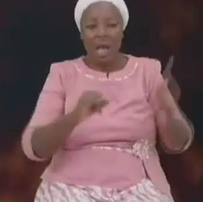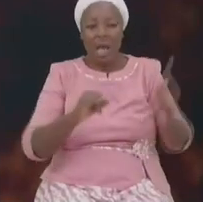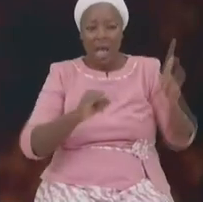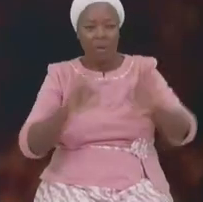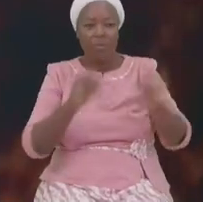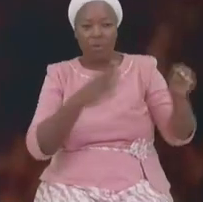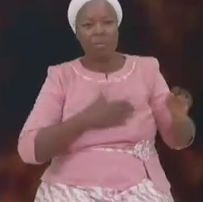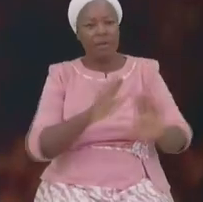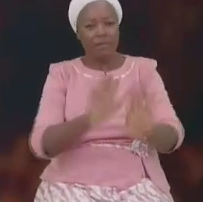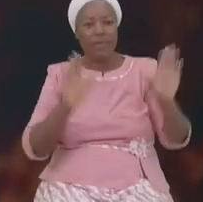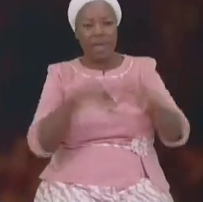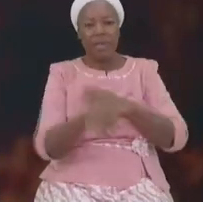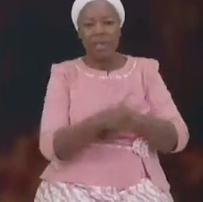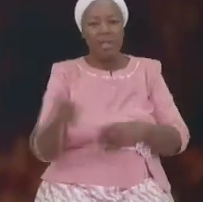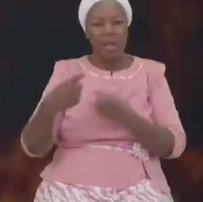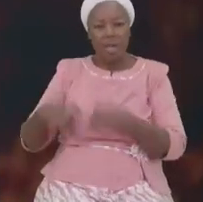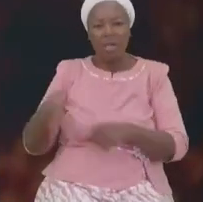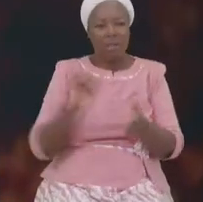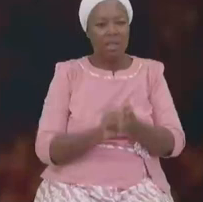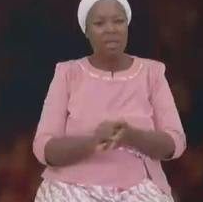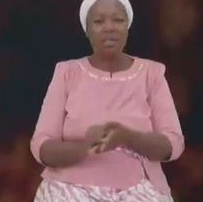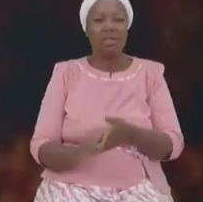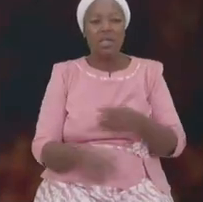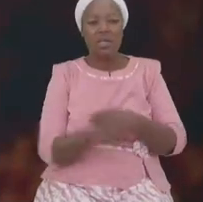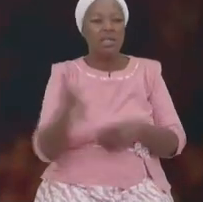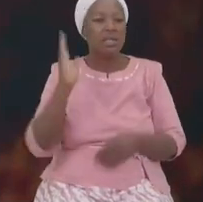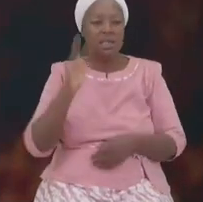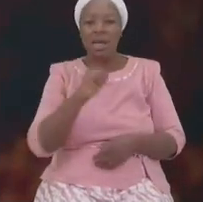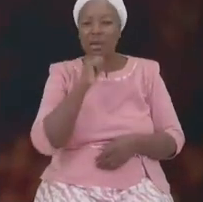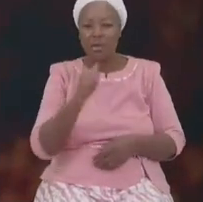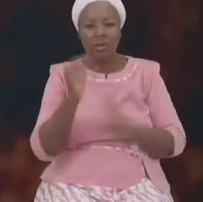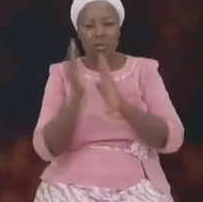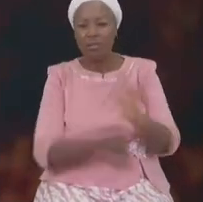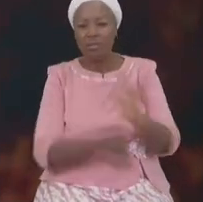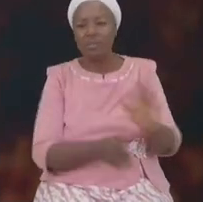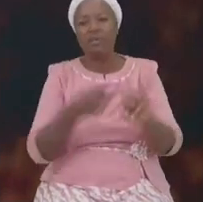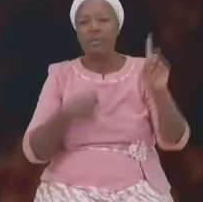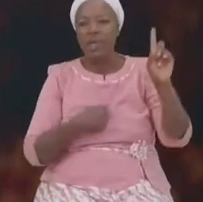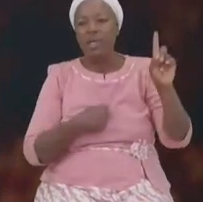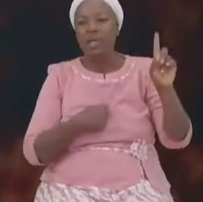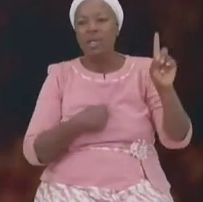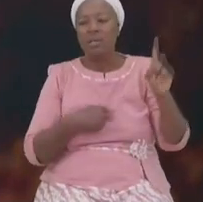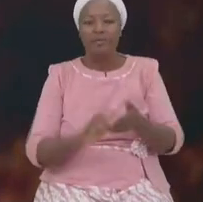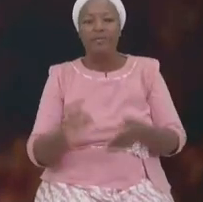leur cœur, afin qu'ils ne s'éloignent point de moi.